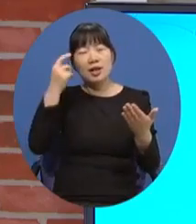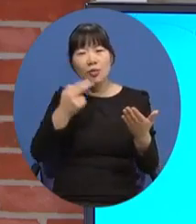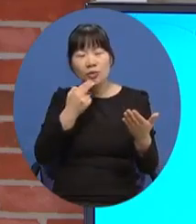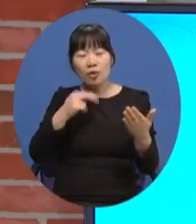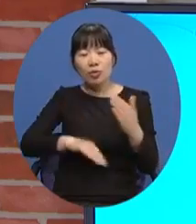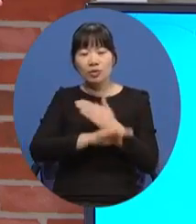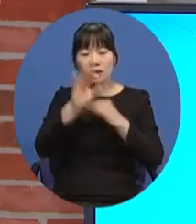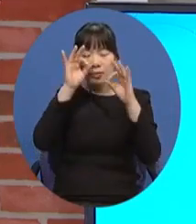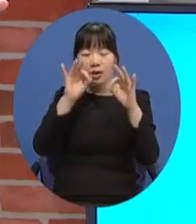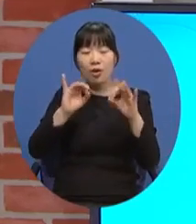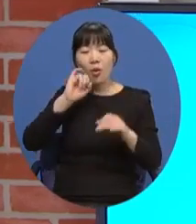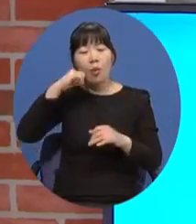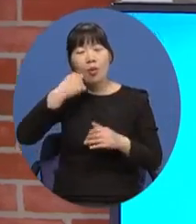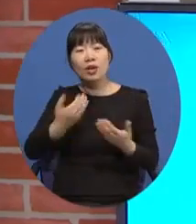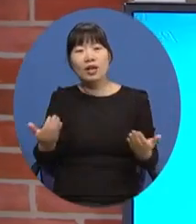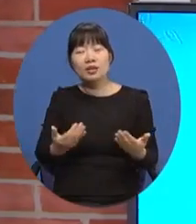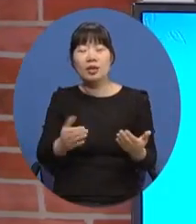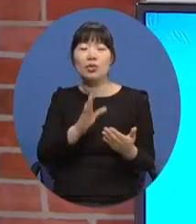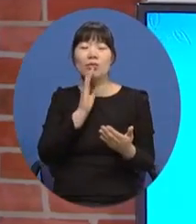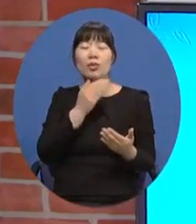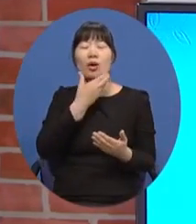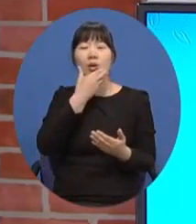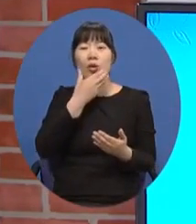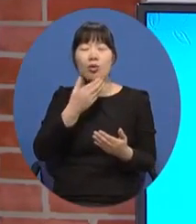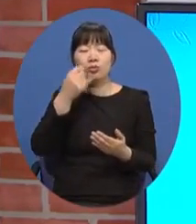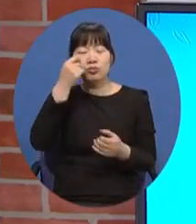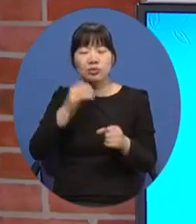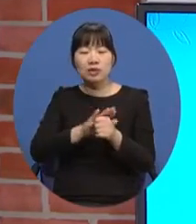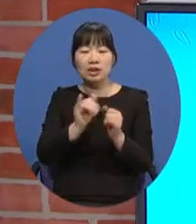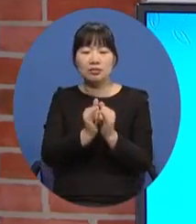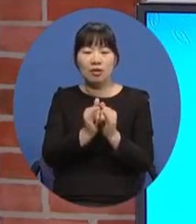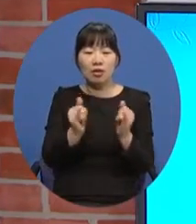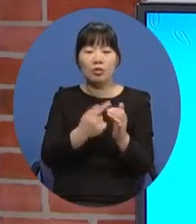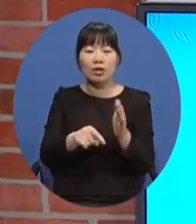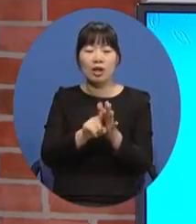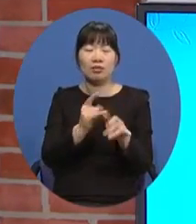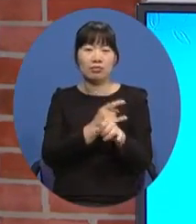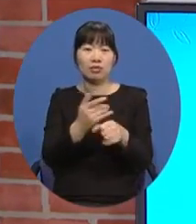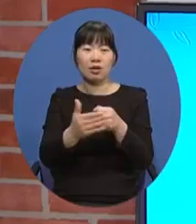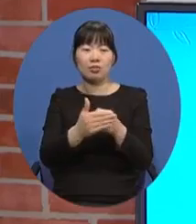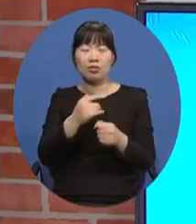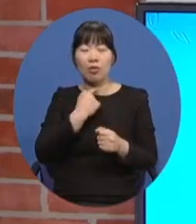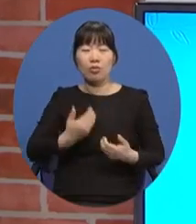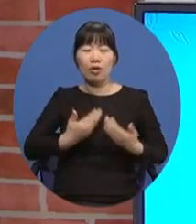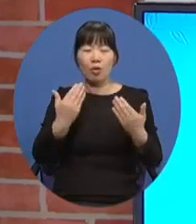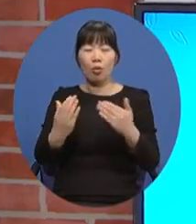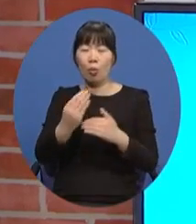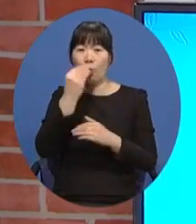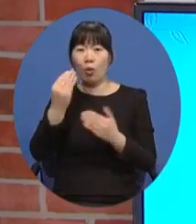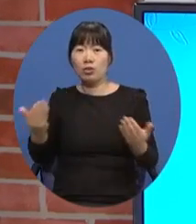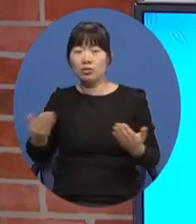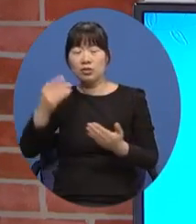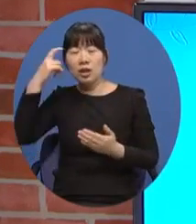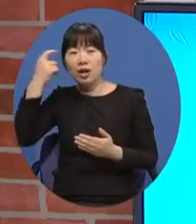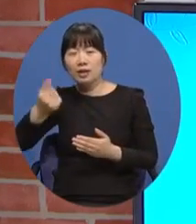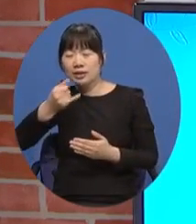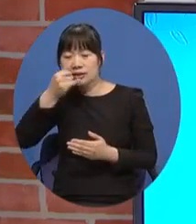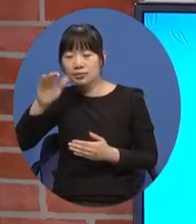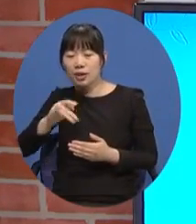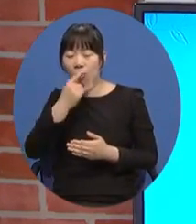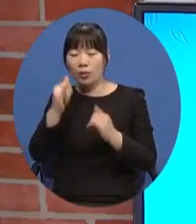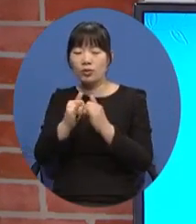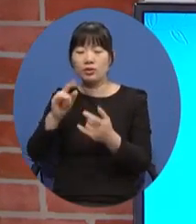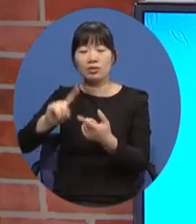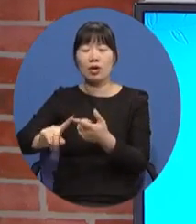보기에는 저 어려운 일을 저 참 불쌍한 사람들을 위해서 하시니까 굉장히 희생이고 거룩한 일이라고 생각하지만 본인은